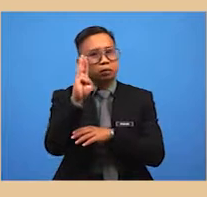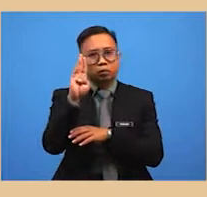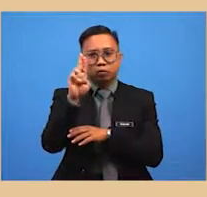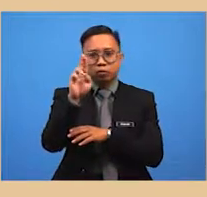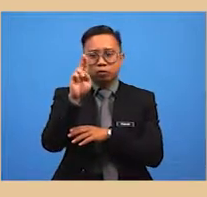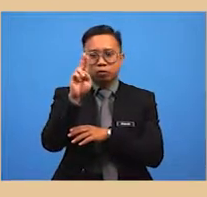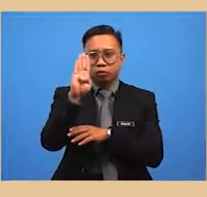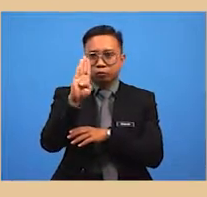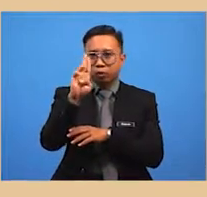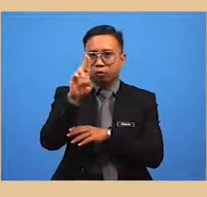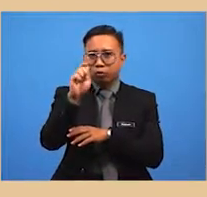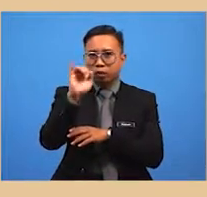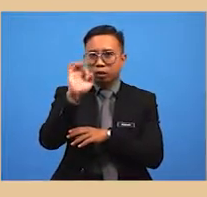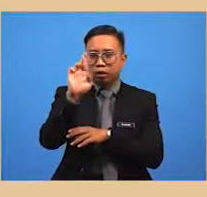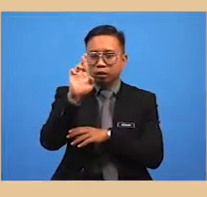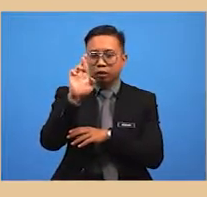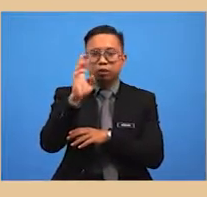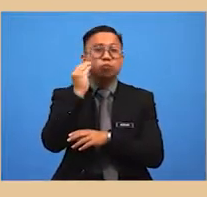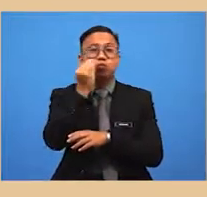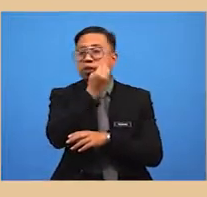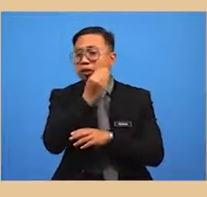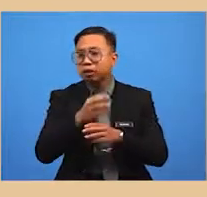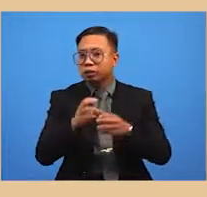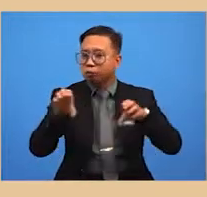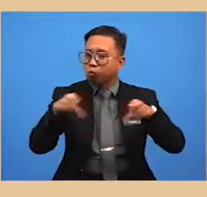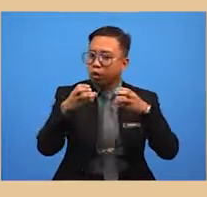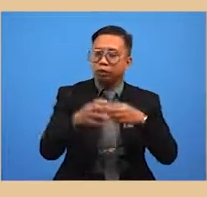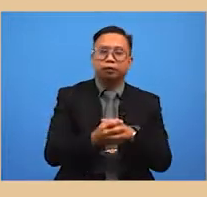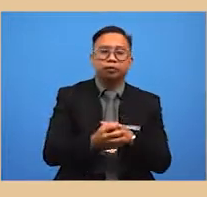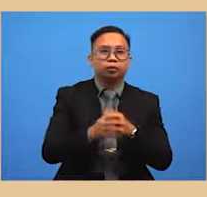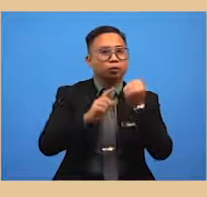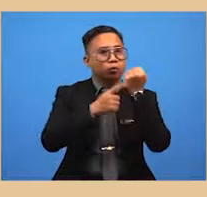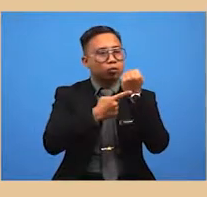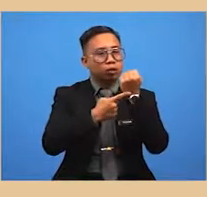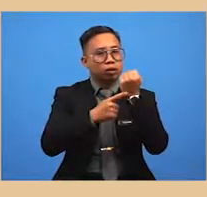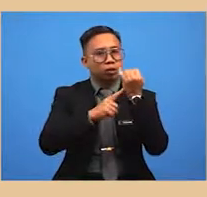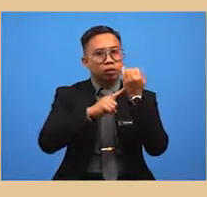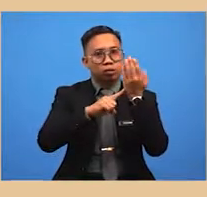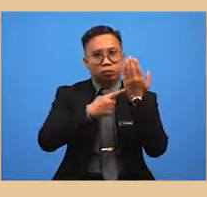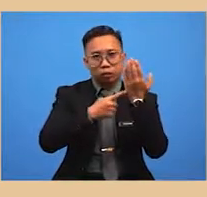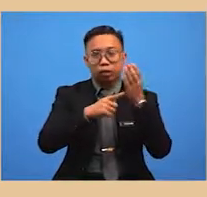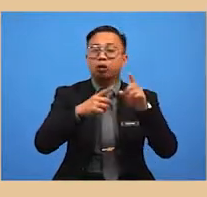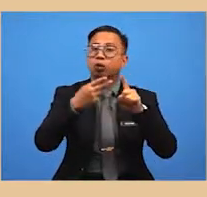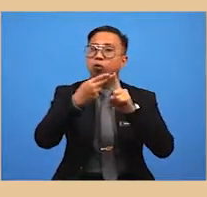bunga dihasilkan? Perkataan ini bermula dengan huruf A.